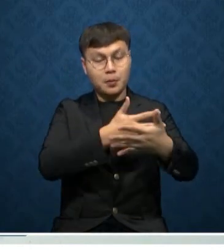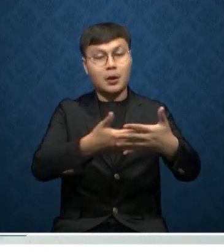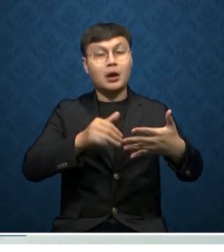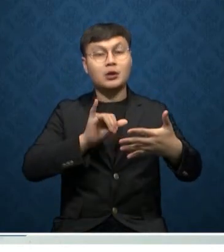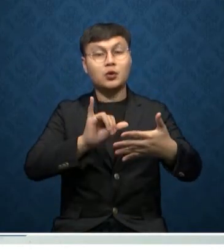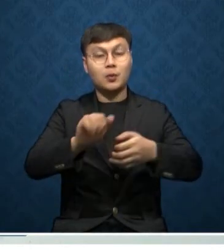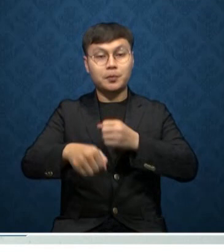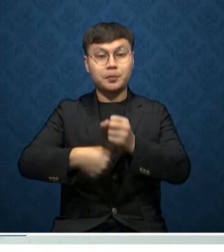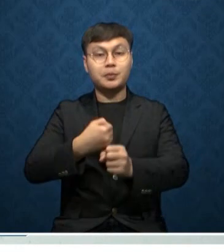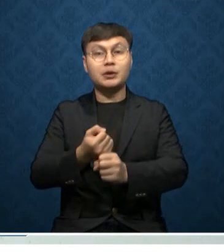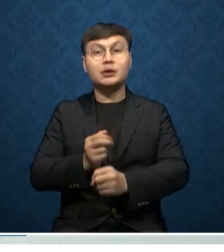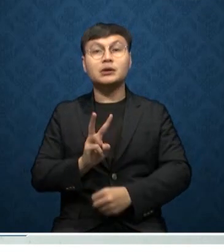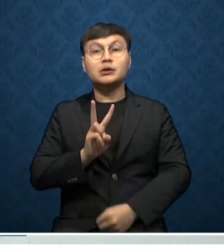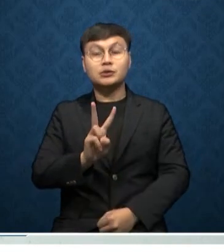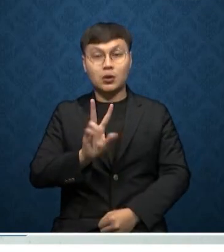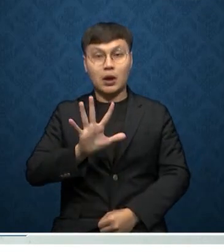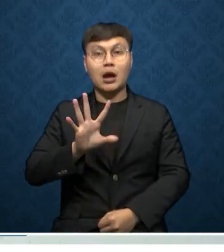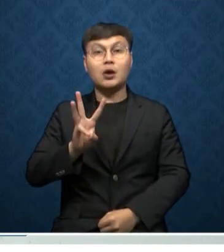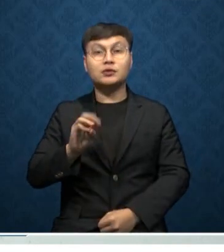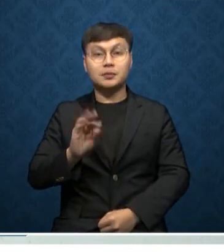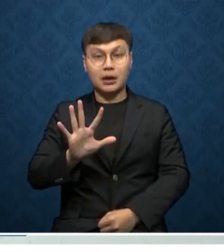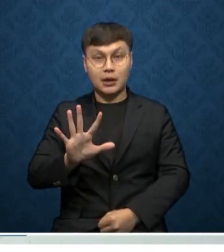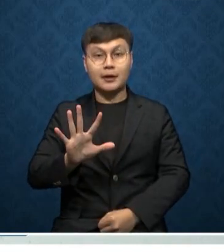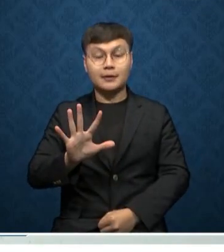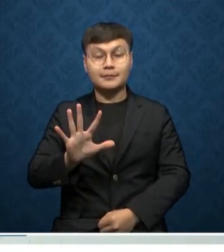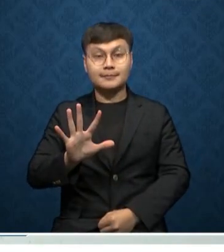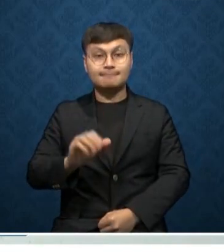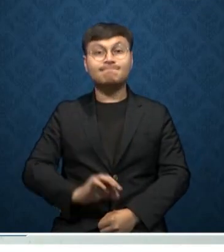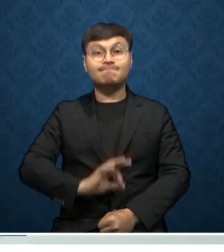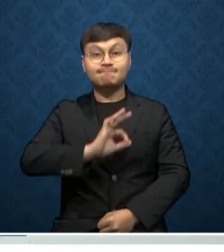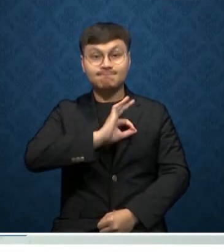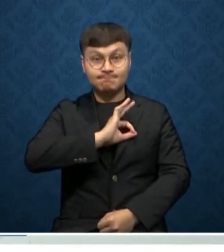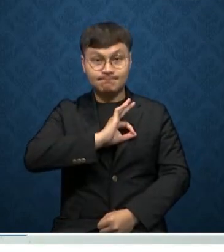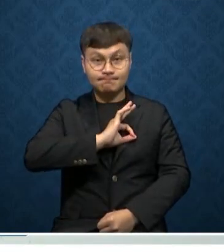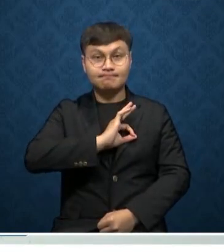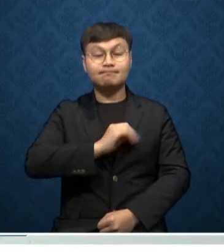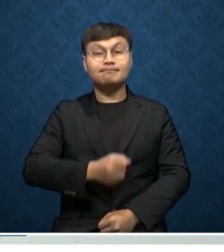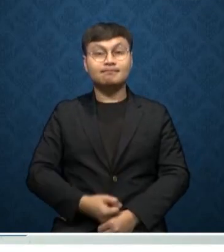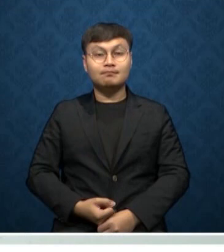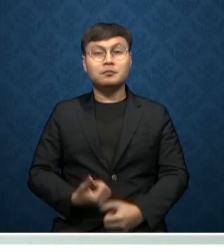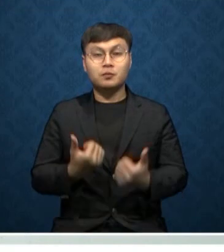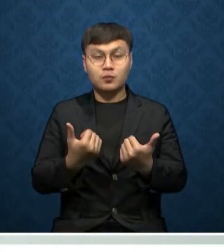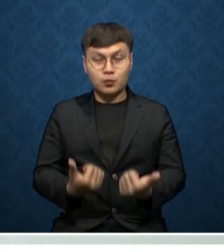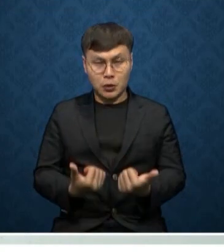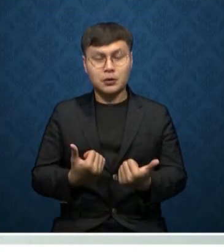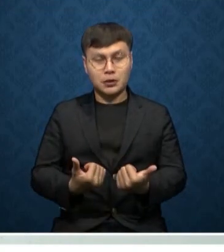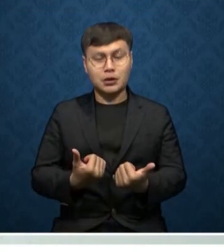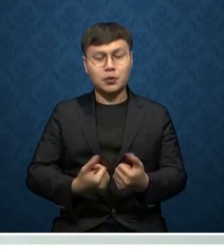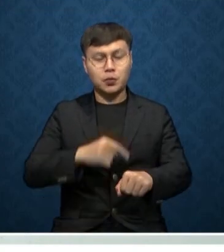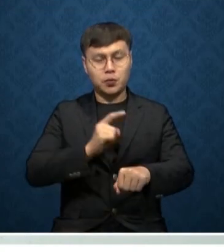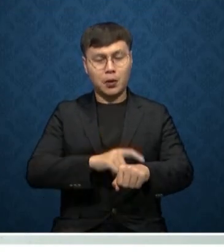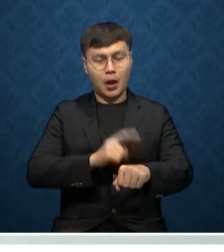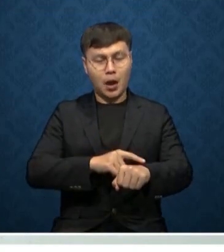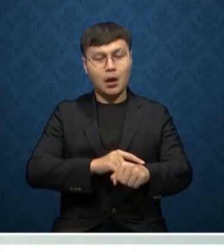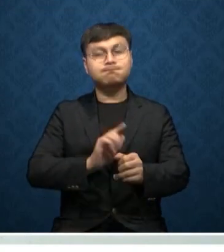ประจำปี2565นะครับท่านสมาชิกครับวันนี้เราได้พิจารณามาเป็นเวลาพอสม